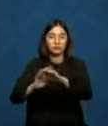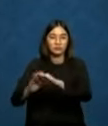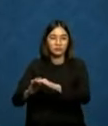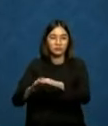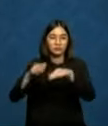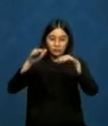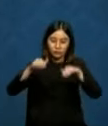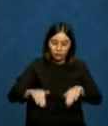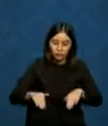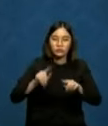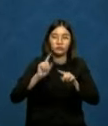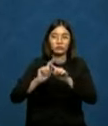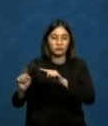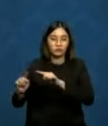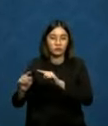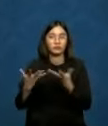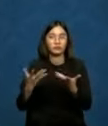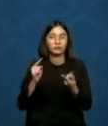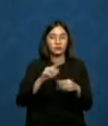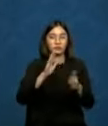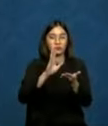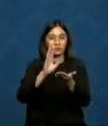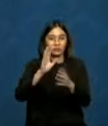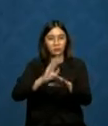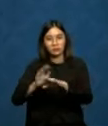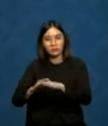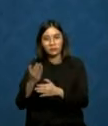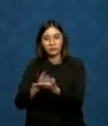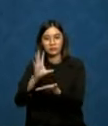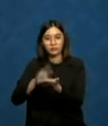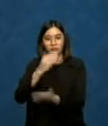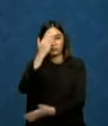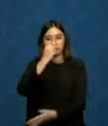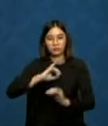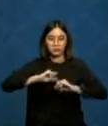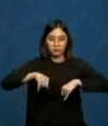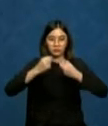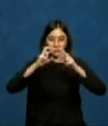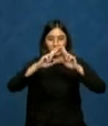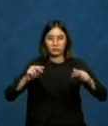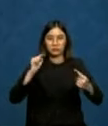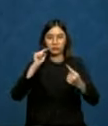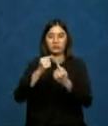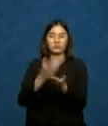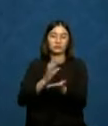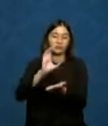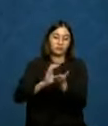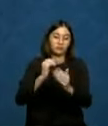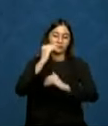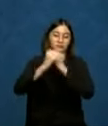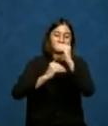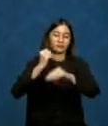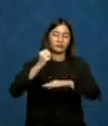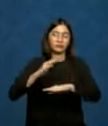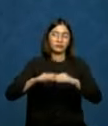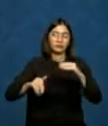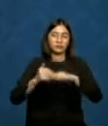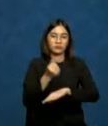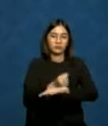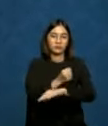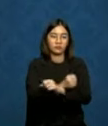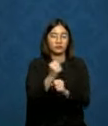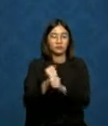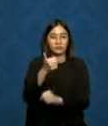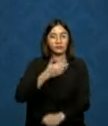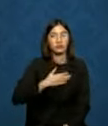ลดเรทหรืออัตราในการเรียกเก็บเพื่อให้ผู้ประกอบการสามารถเข้าถึงกองทุนพัฒนาฝีมือแรงงานได้มากขึ้น